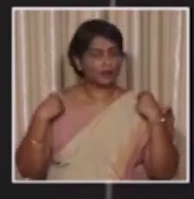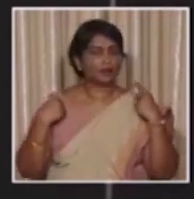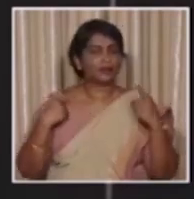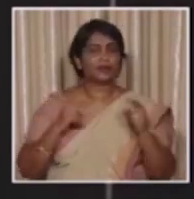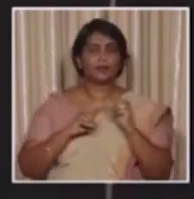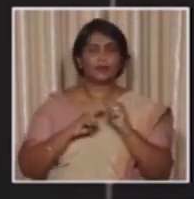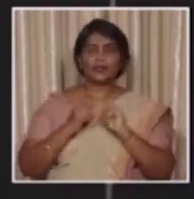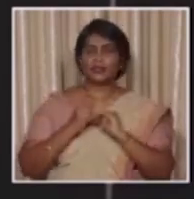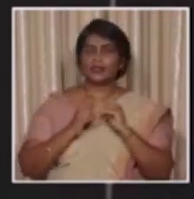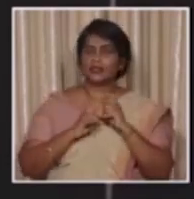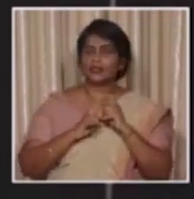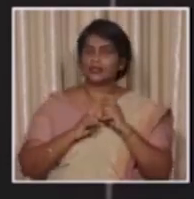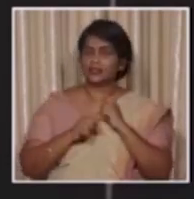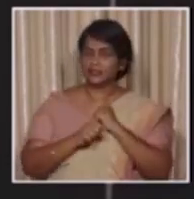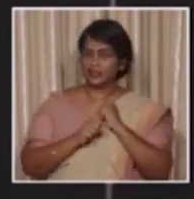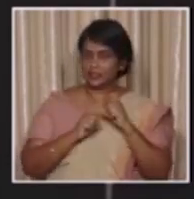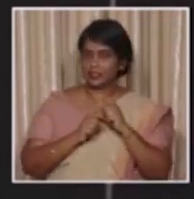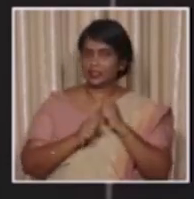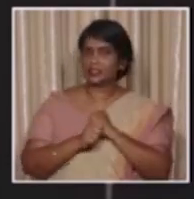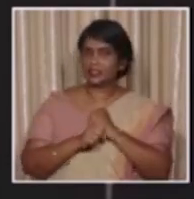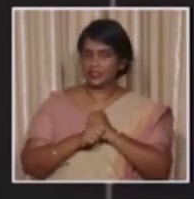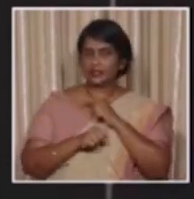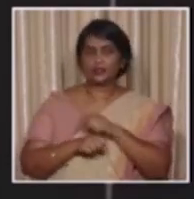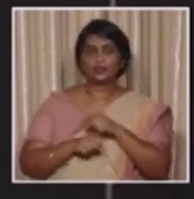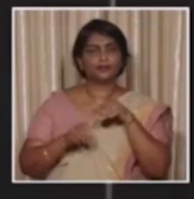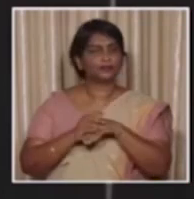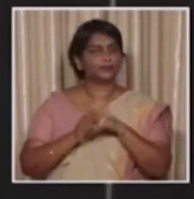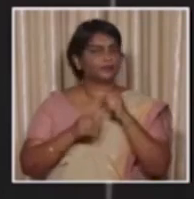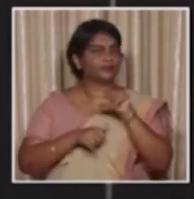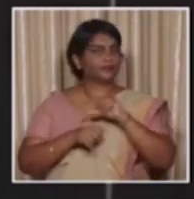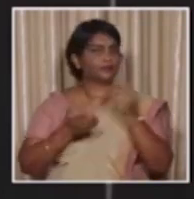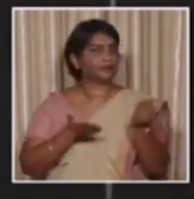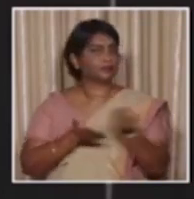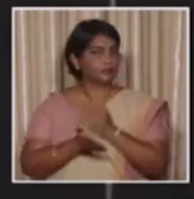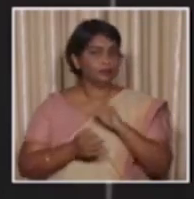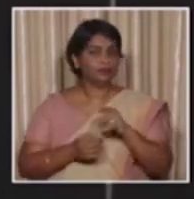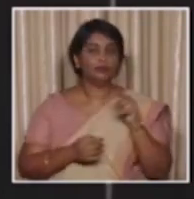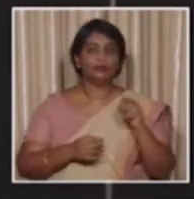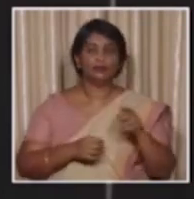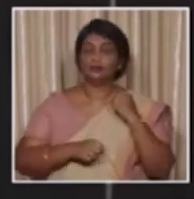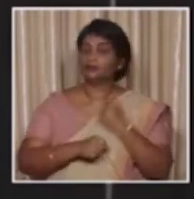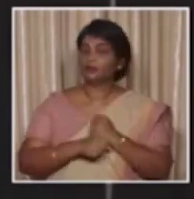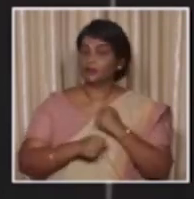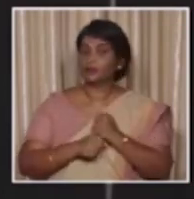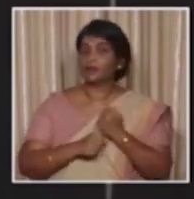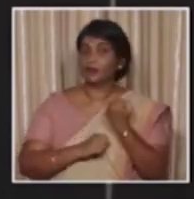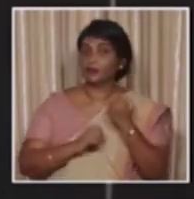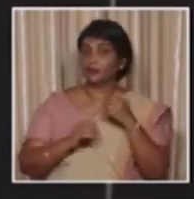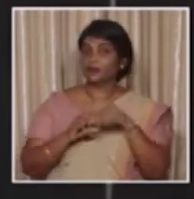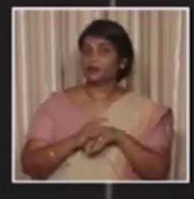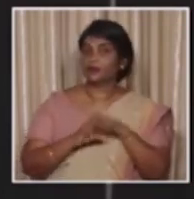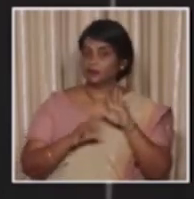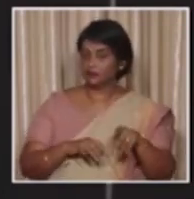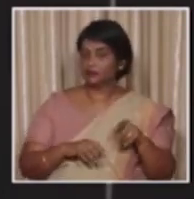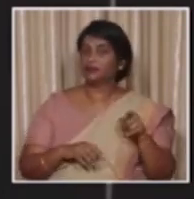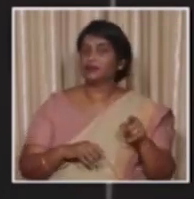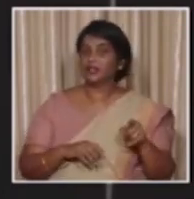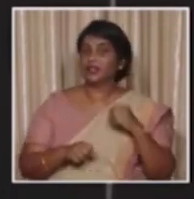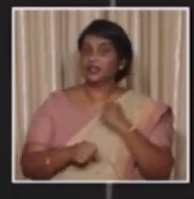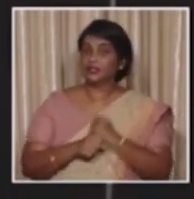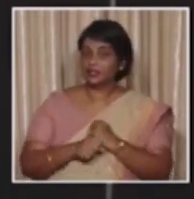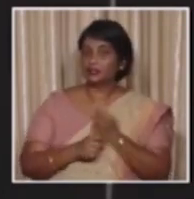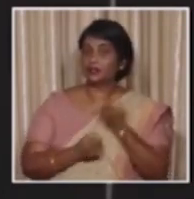வரக்கூடிய இவ்வாறான தாபனங்களுக்கு ஒதுக்கப்பட்டு அரசினது கீழ் அதிகாரத்துக்கு இருக்கின்ற, அரசினது கீழ் மேற்பார்வை